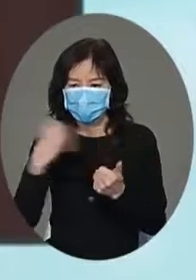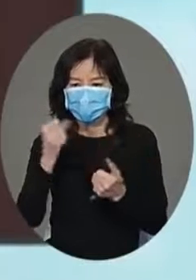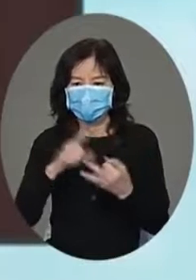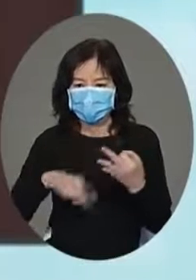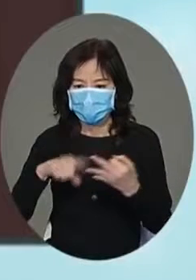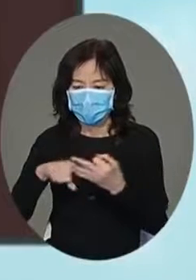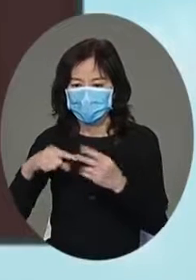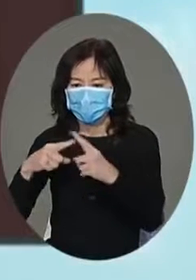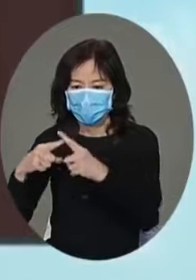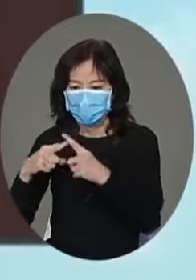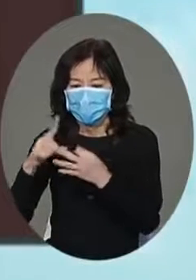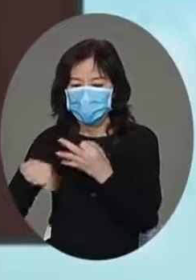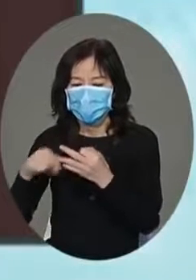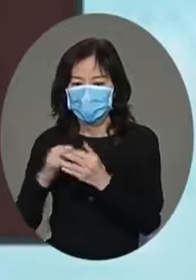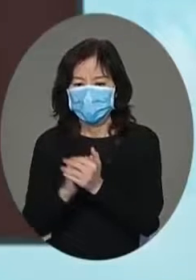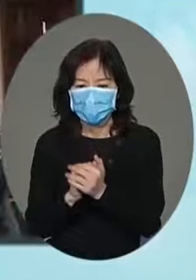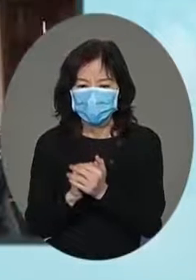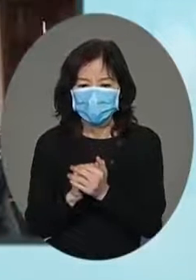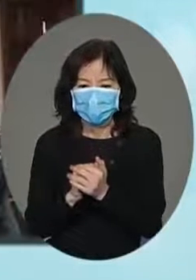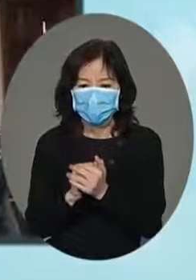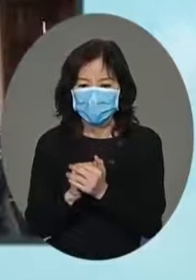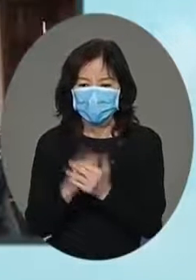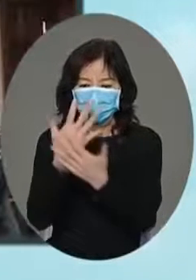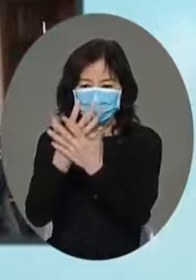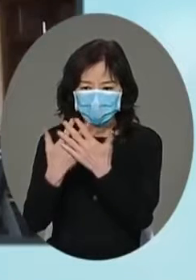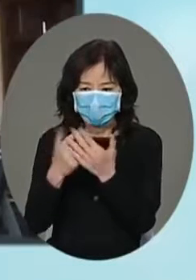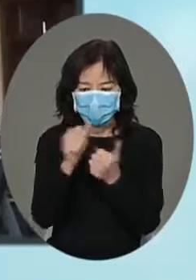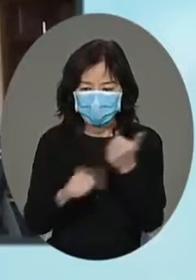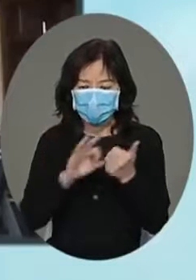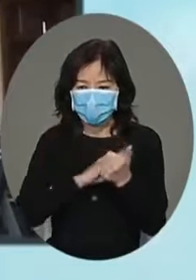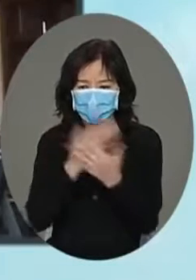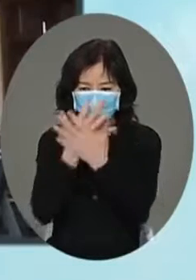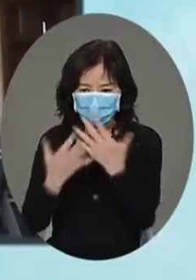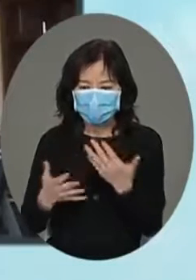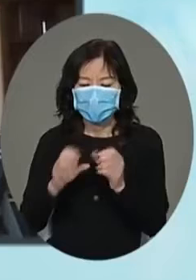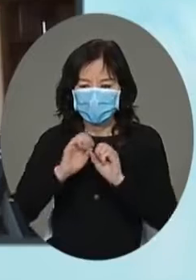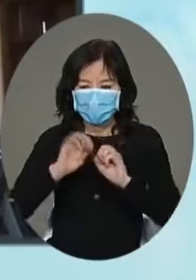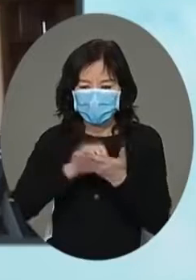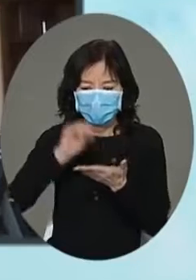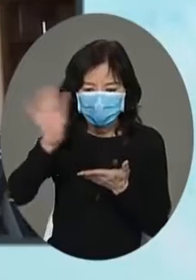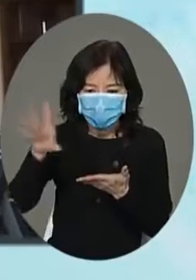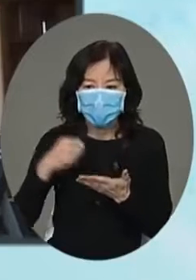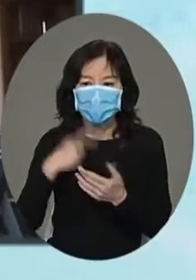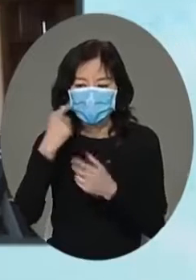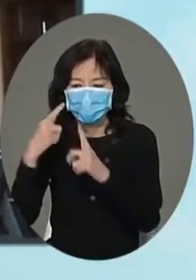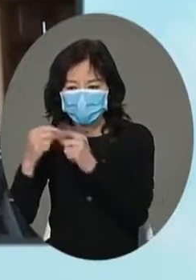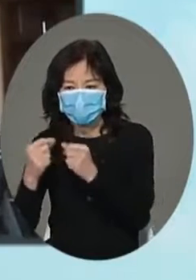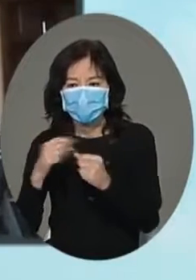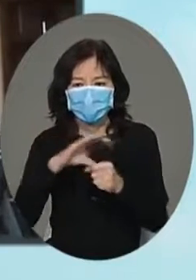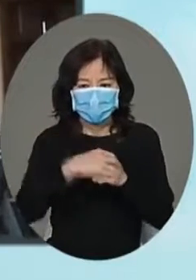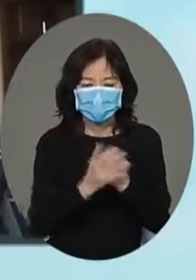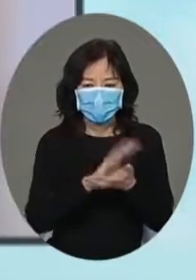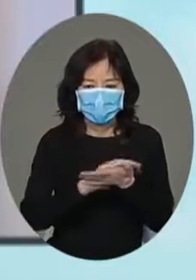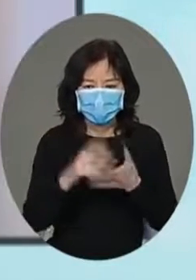属民主党的梅联德斯和米克森分别透过委员会的官方社交账号发帖文支持台湾参与世卫大